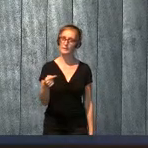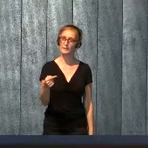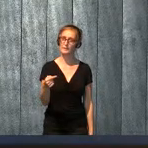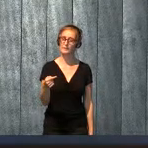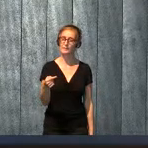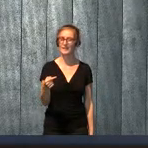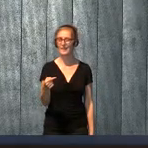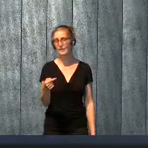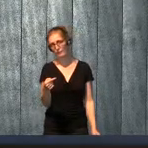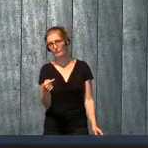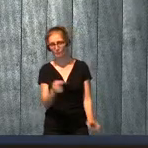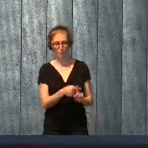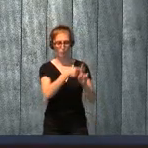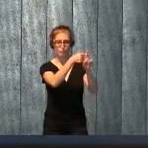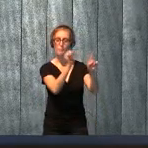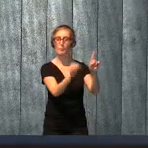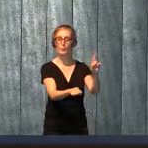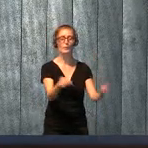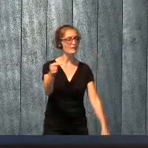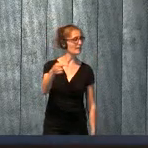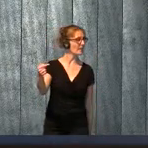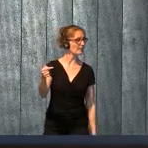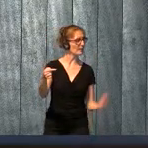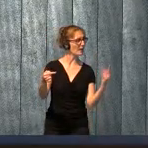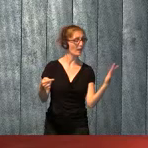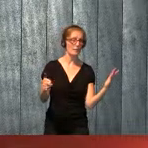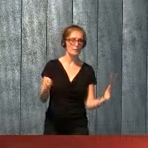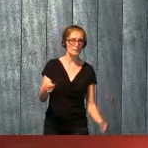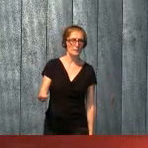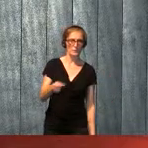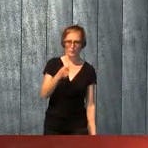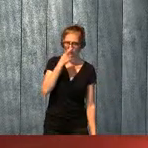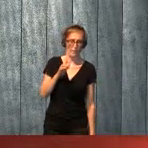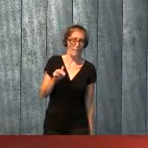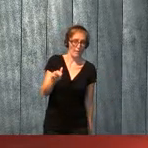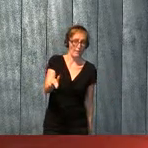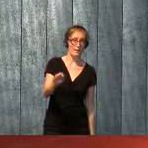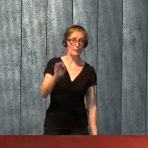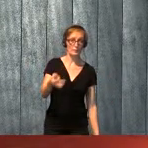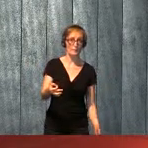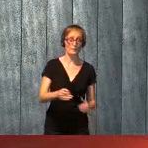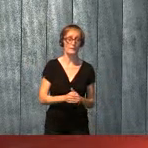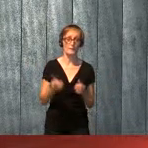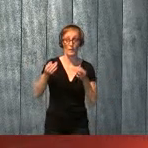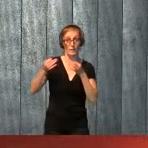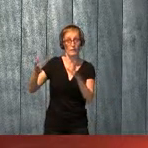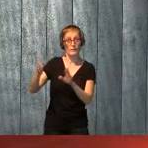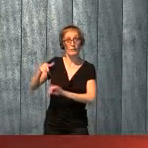ou optimiste. Pessimiste, il y a de bonnes raisons d'être pessimiste. Le déluge, il arrive. Certains climatologues